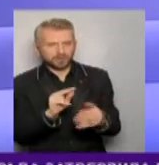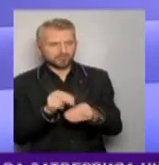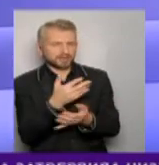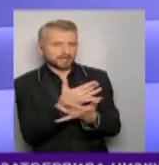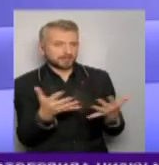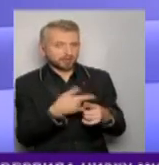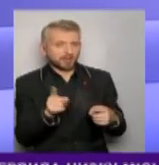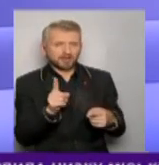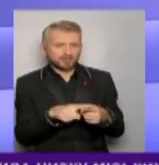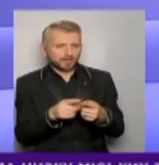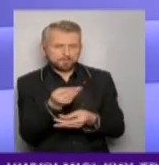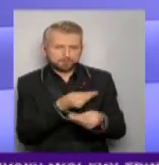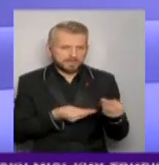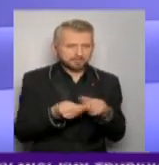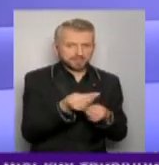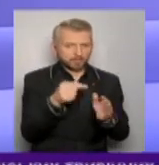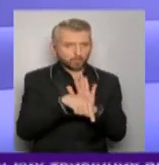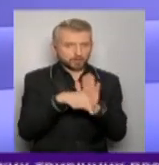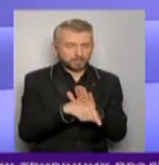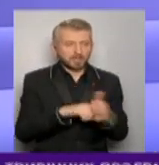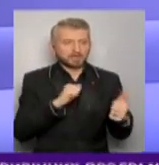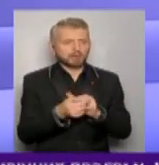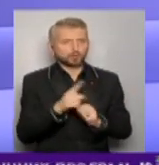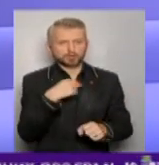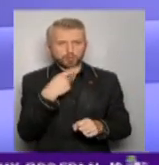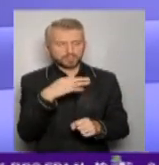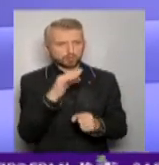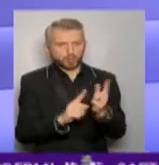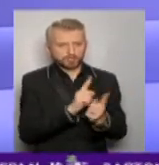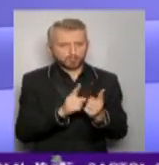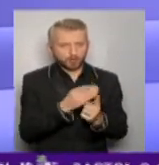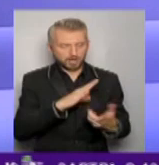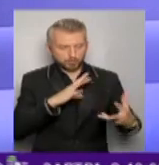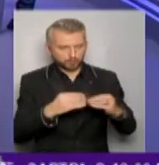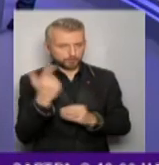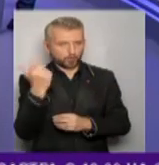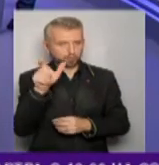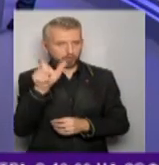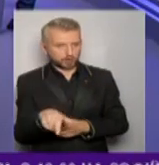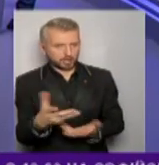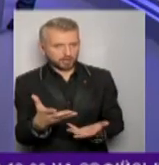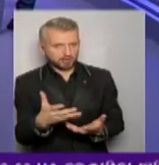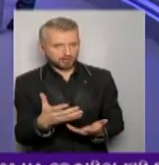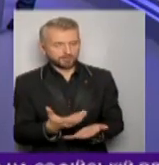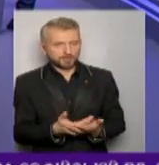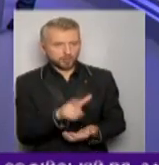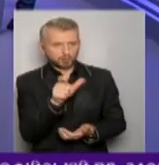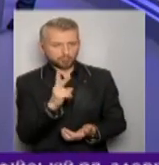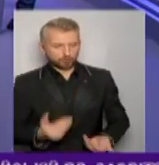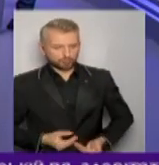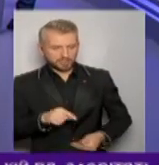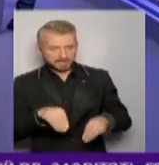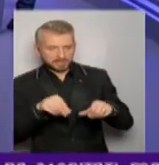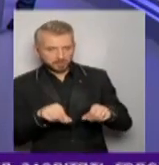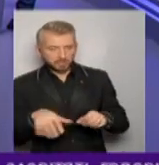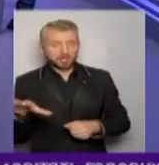це підміна понять. Замість того, щоб говорити про структурну реформу, яка породить нам господаря, тобто власника і людину, яка живе на цій землі,